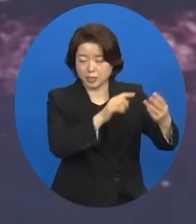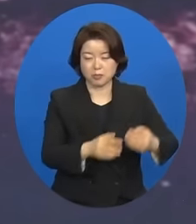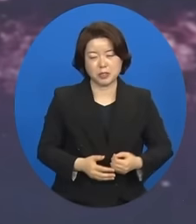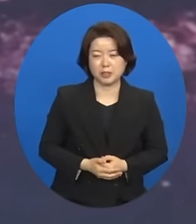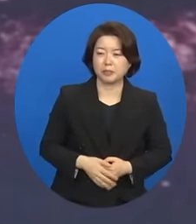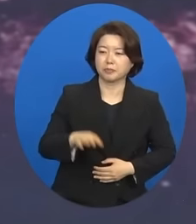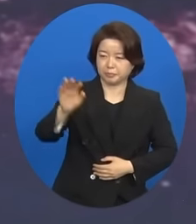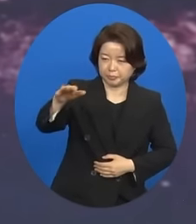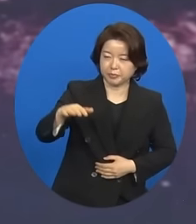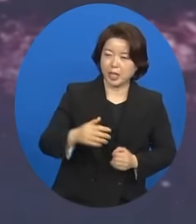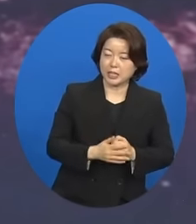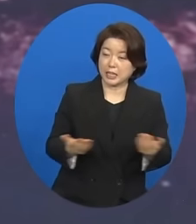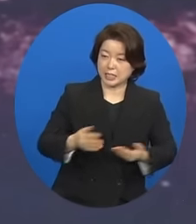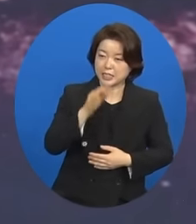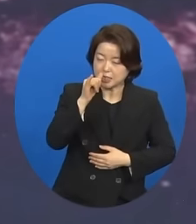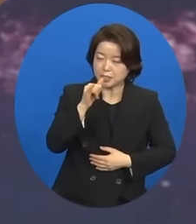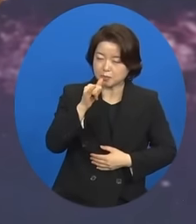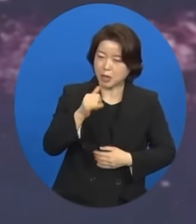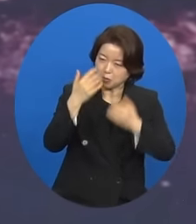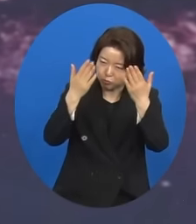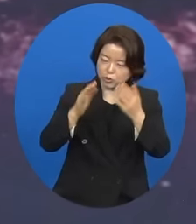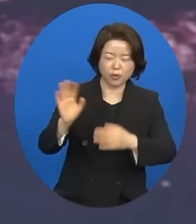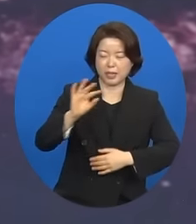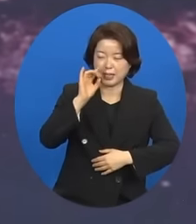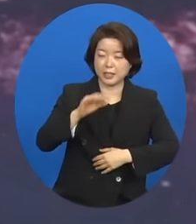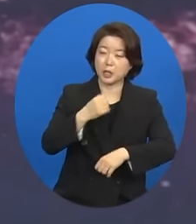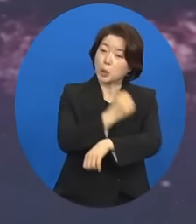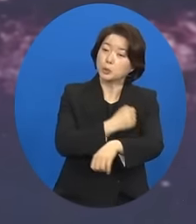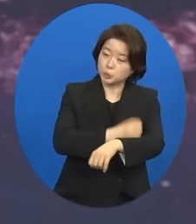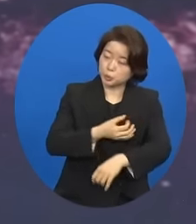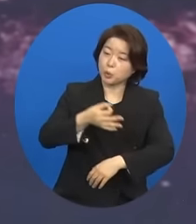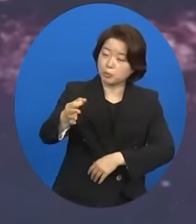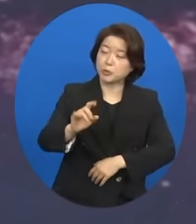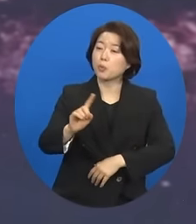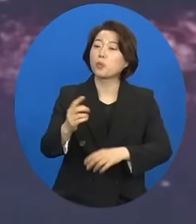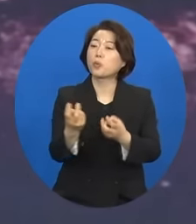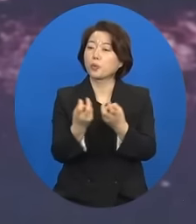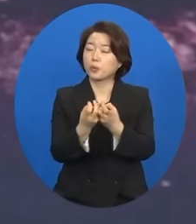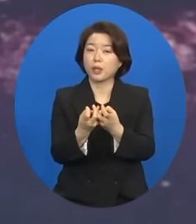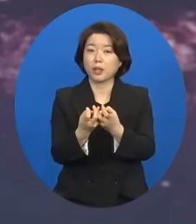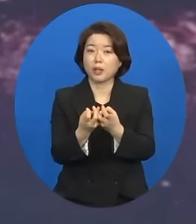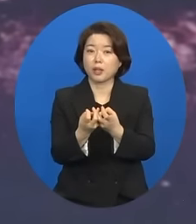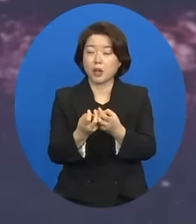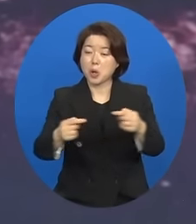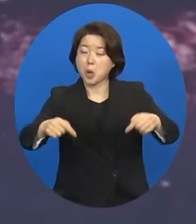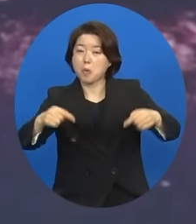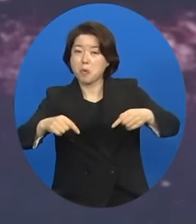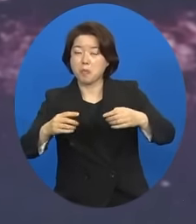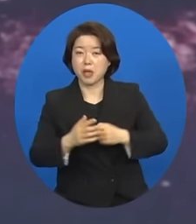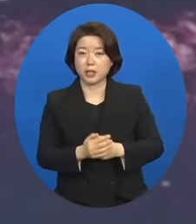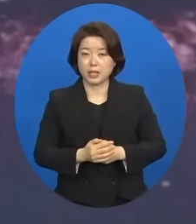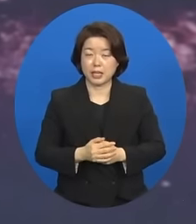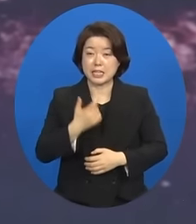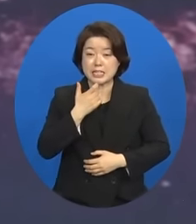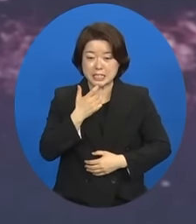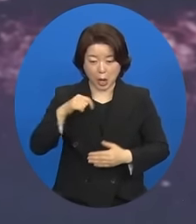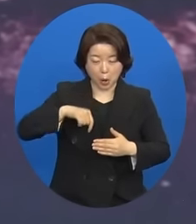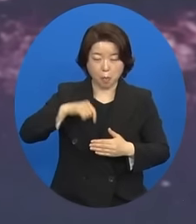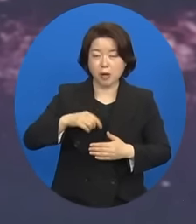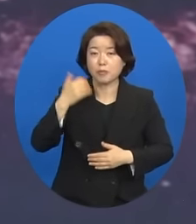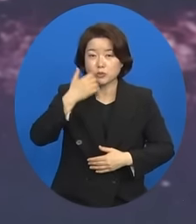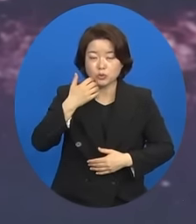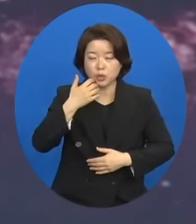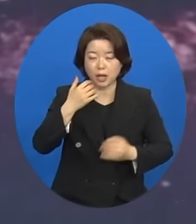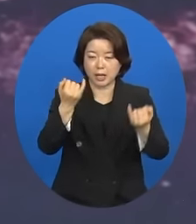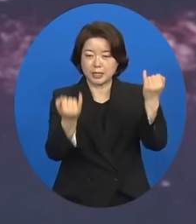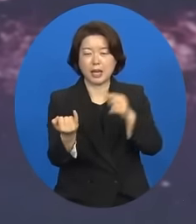그는 말이 안 된다 내가 품 사서 줄 텐데 어떻게 하면 좋을까라고 물으니까 지금 야곱의 마음에 누가 있어요 라헬이 있는 겁니다